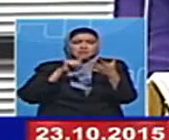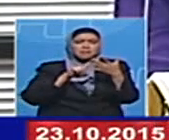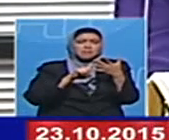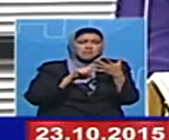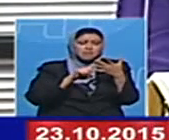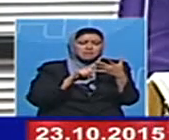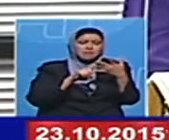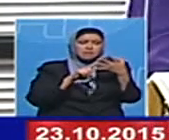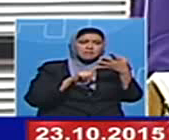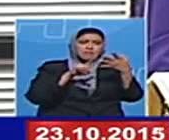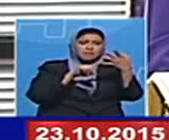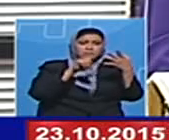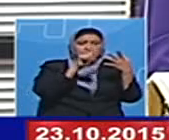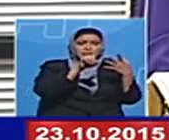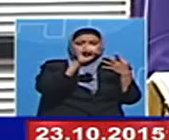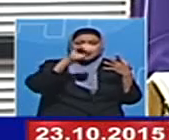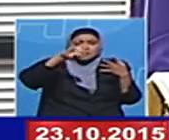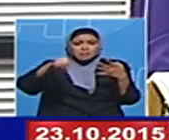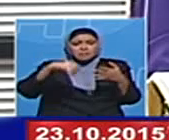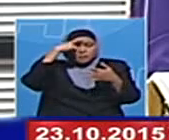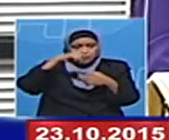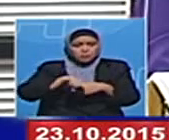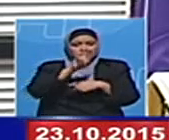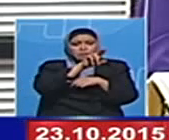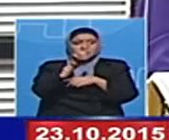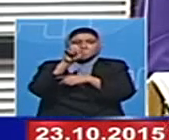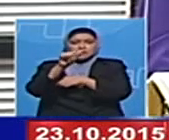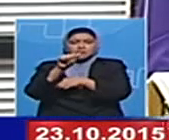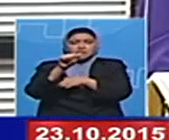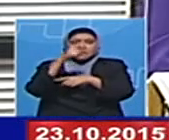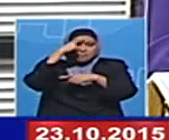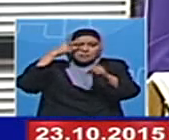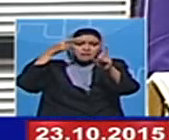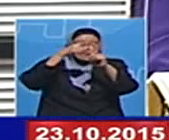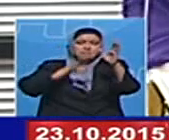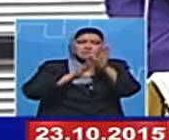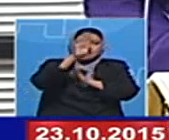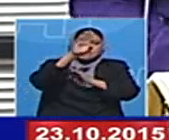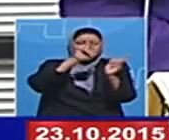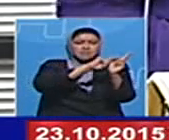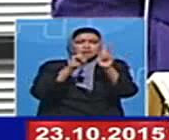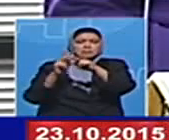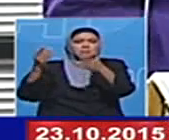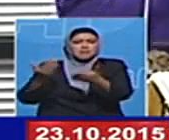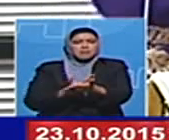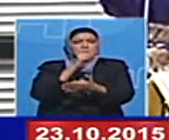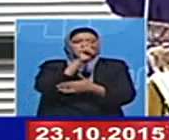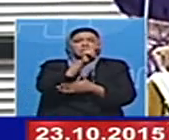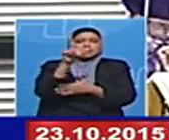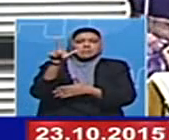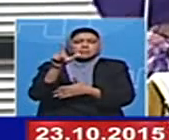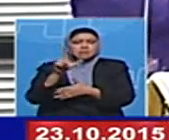R juta sebagai pinjaman pada Uda holdings untuk tujuan pembangunan Kampung Baru Kuala Lumpur tuan yang